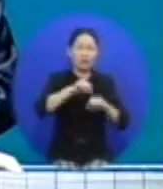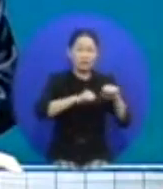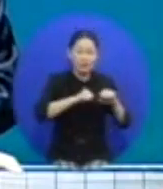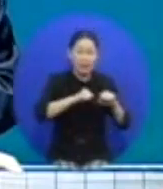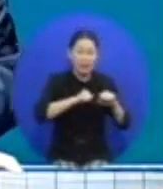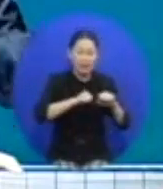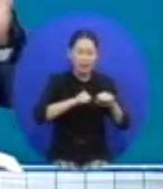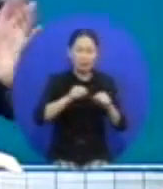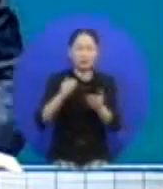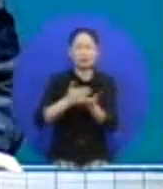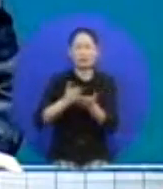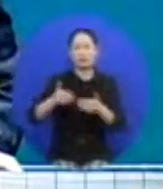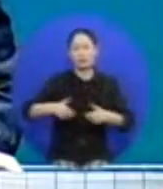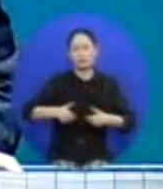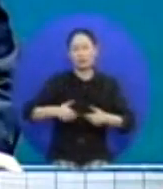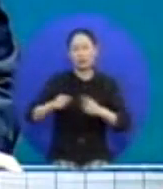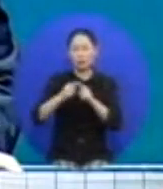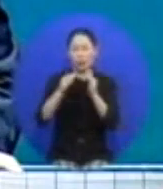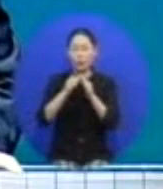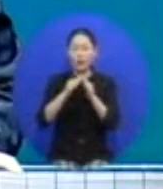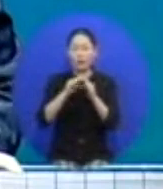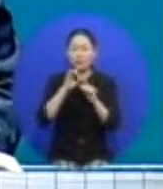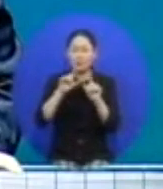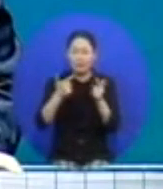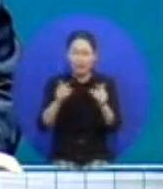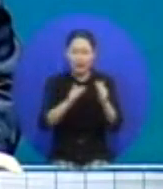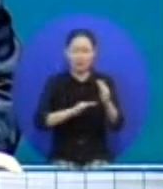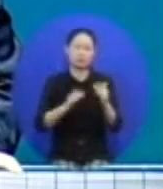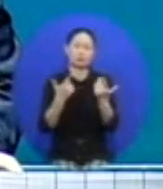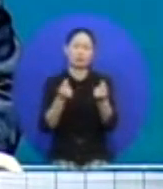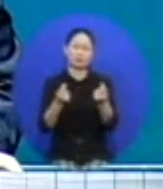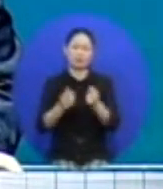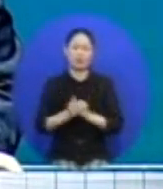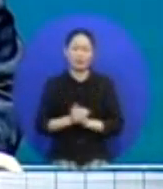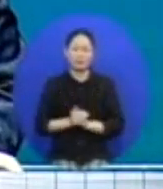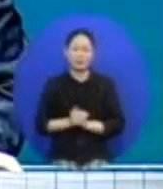인지 교회만 아닙니다 가정도 똑같습니다